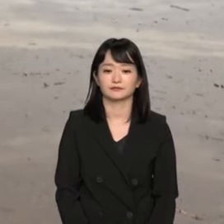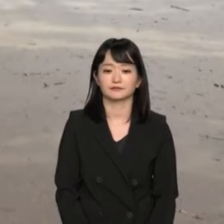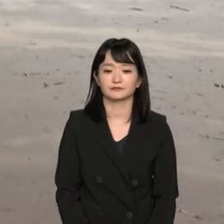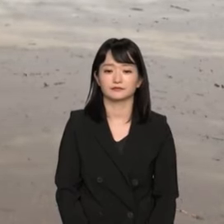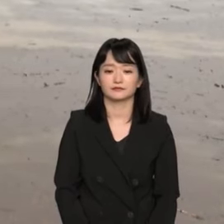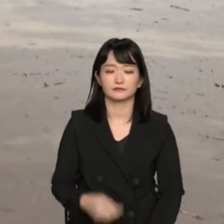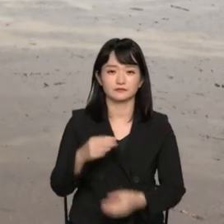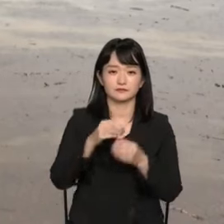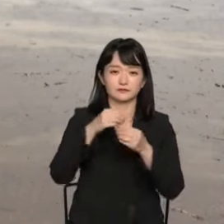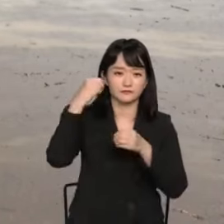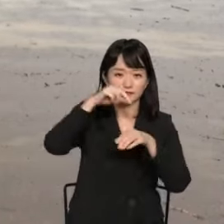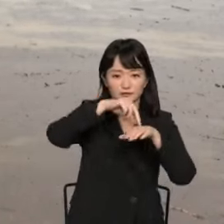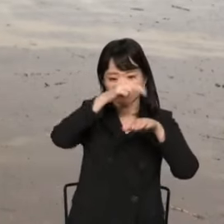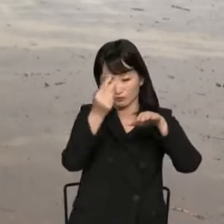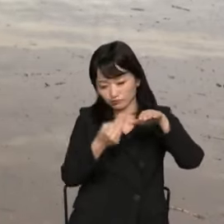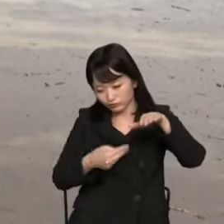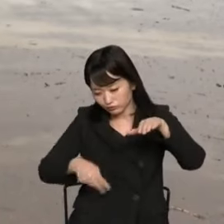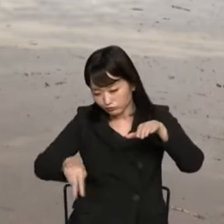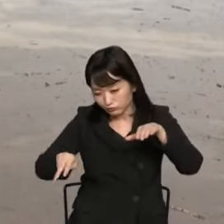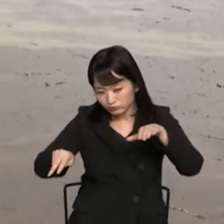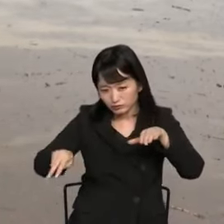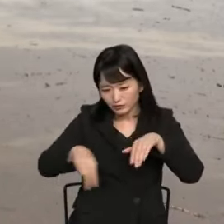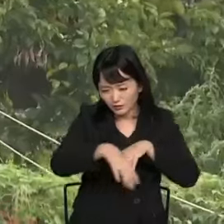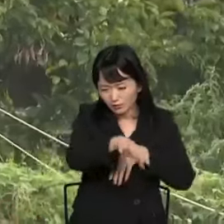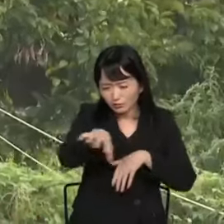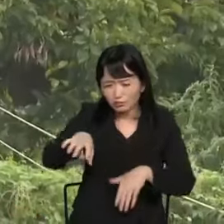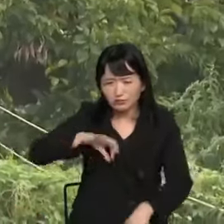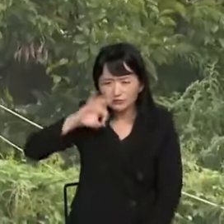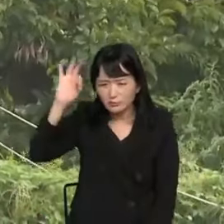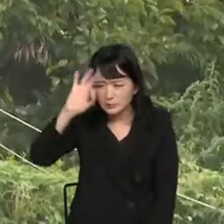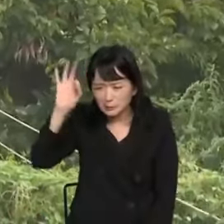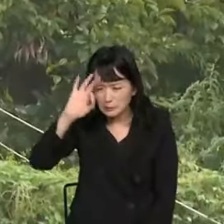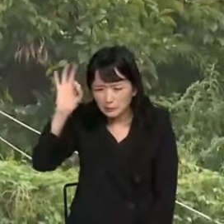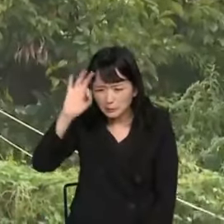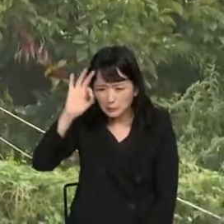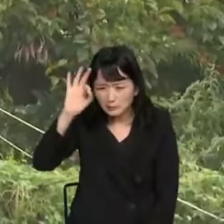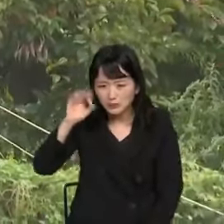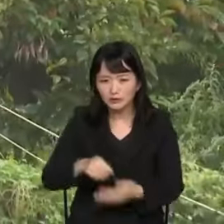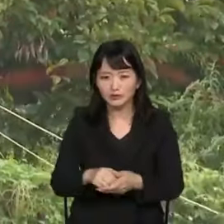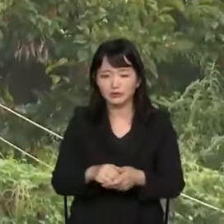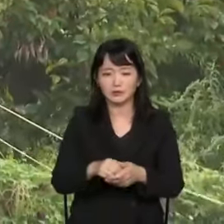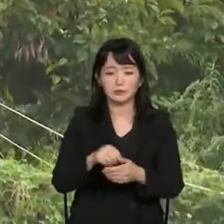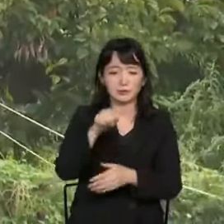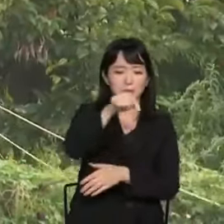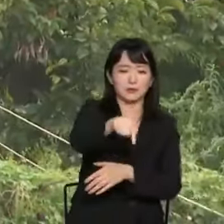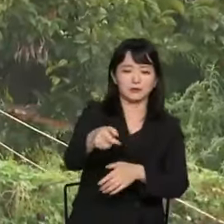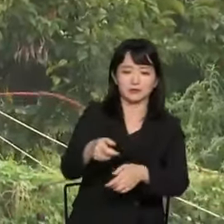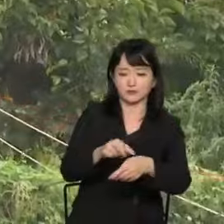잠수사들이 흙탕물로 변한 저수지를 수색합니다 태선 밧줄을 풀고